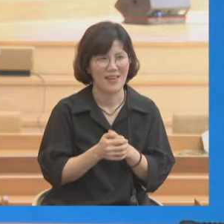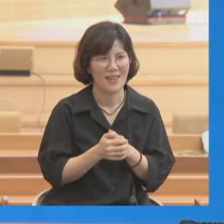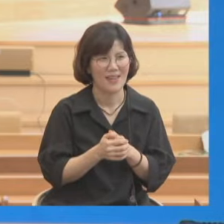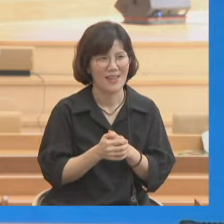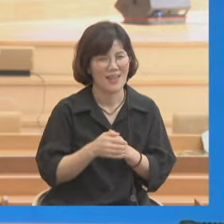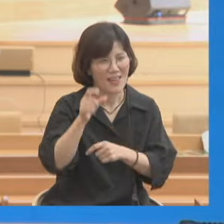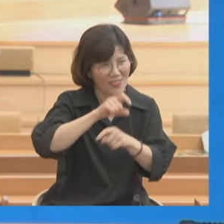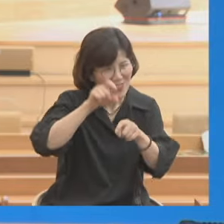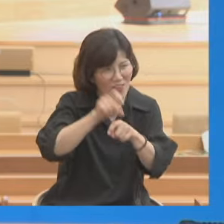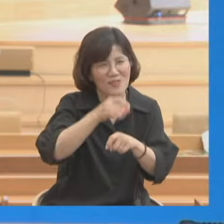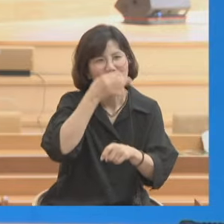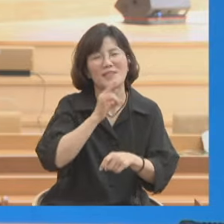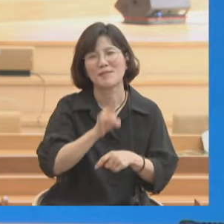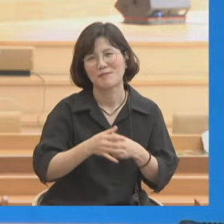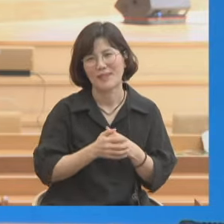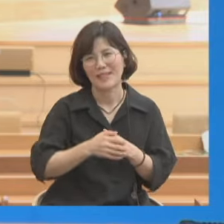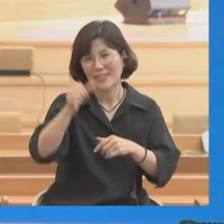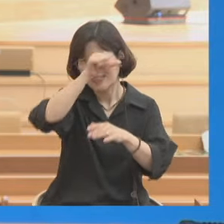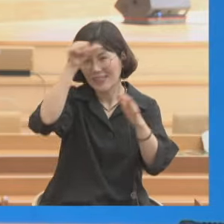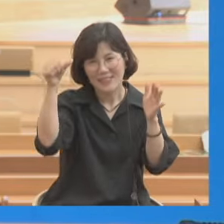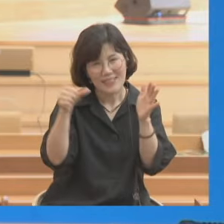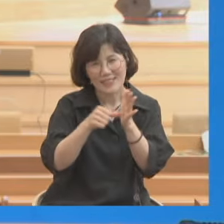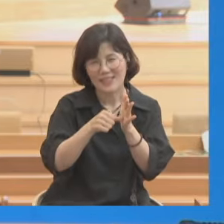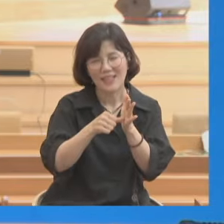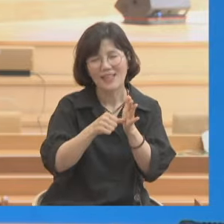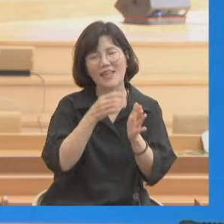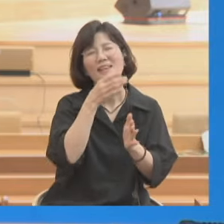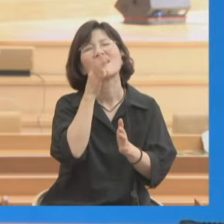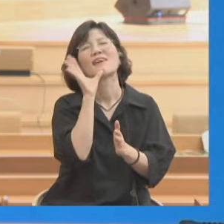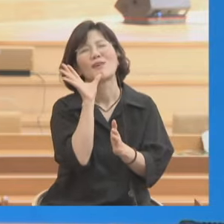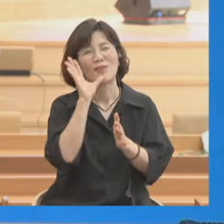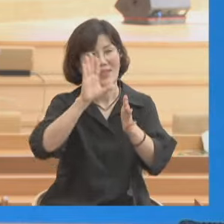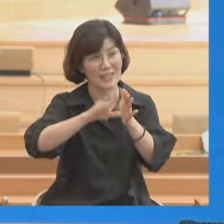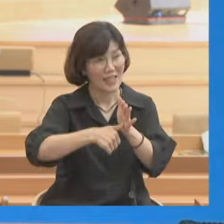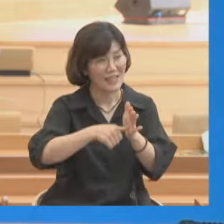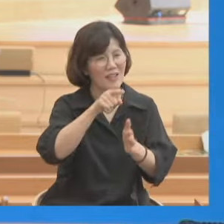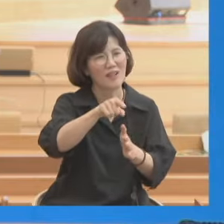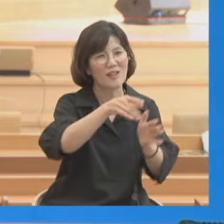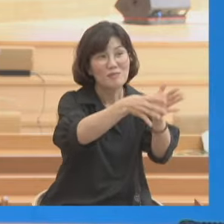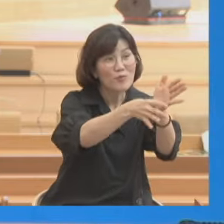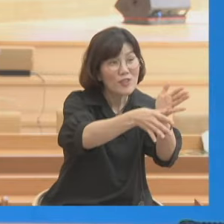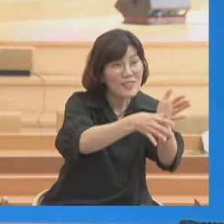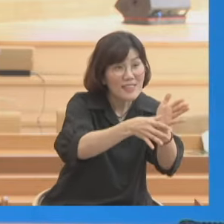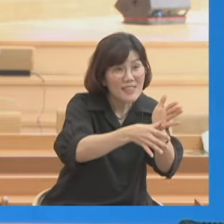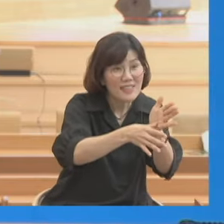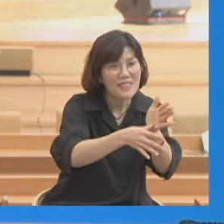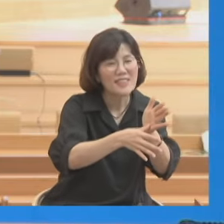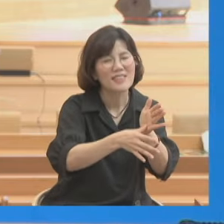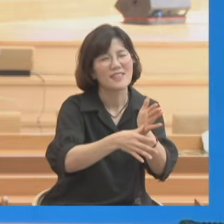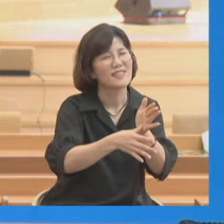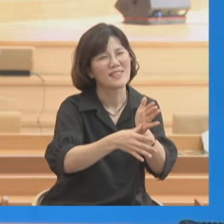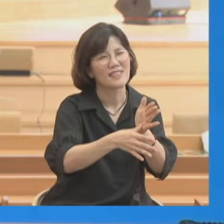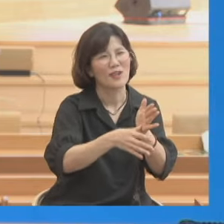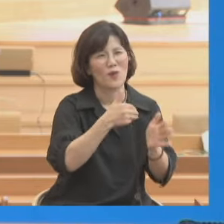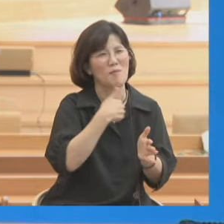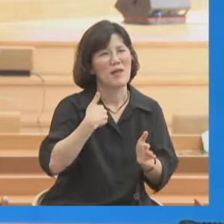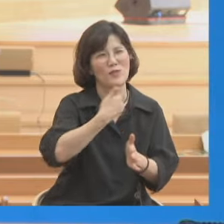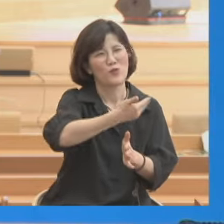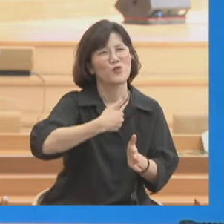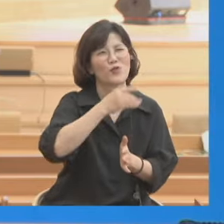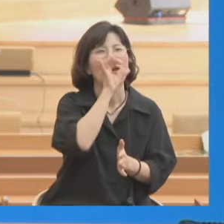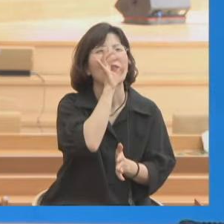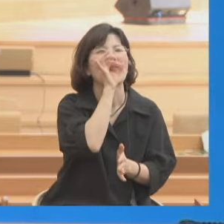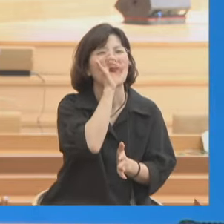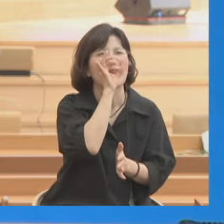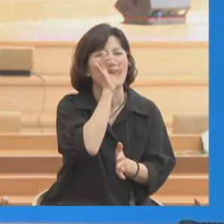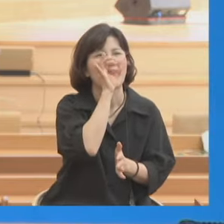거예요. 인생의 오해는요, 그런 물질적인 것들이 맥을 못 춥니다.